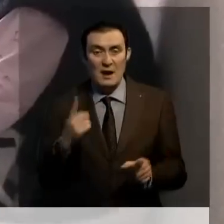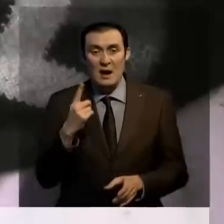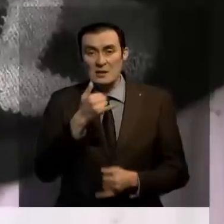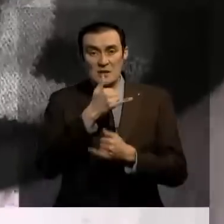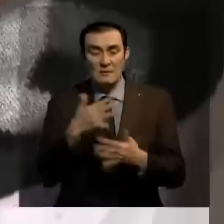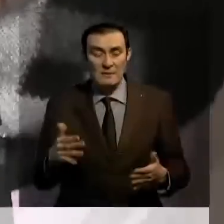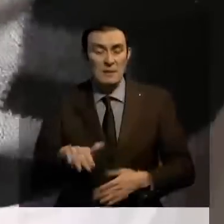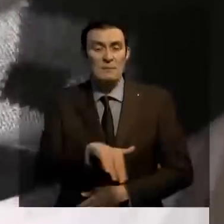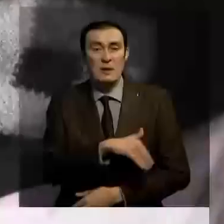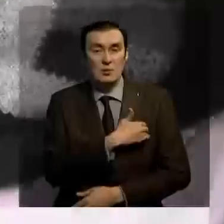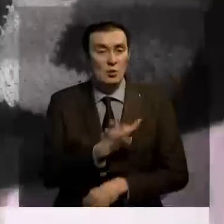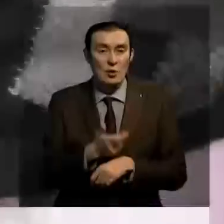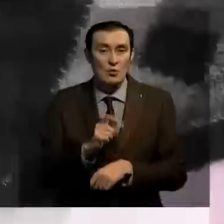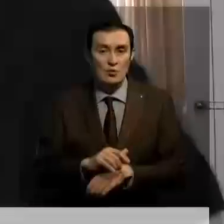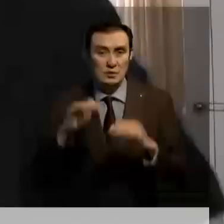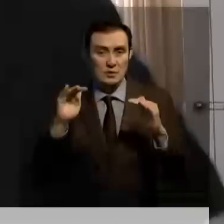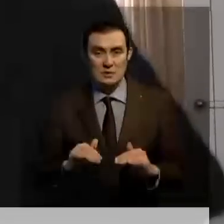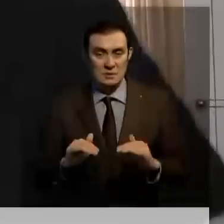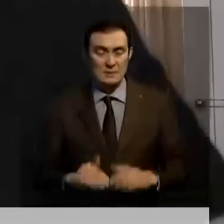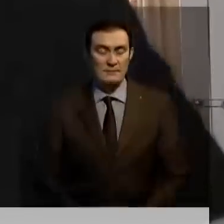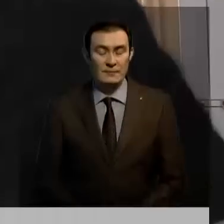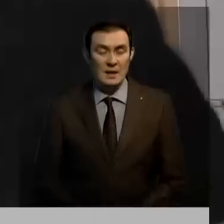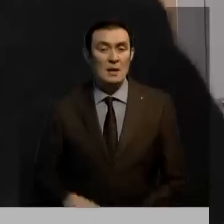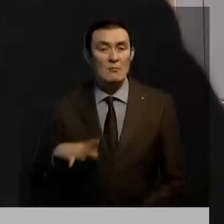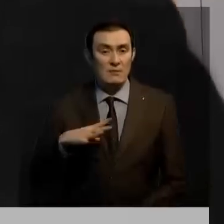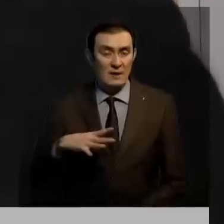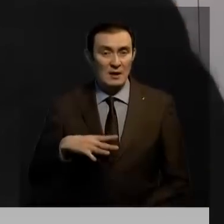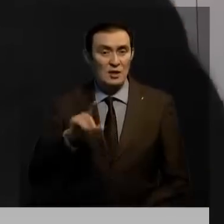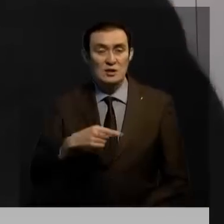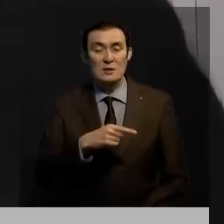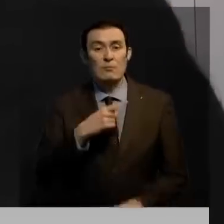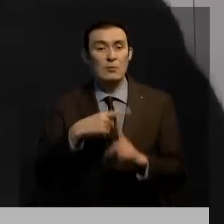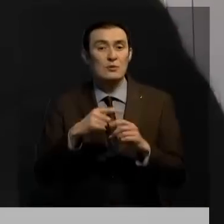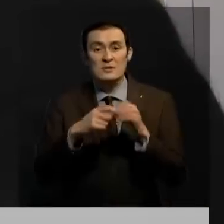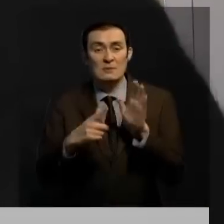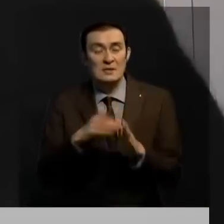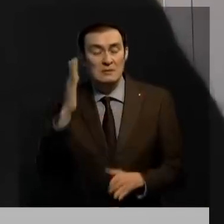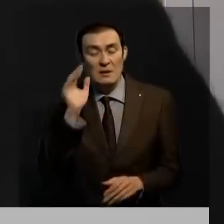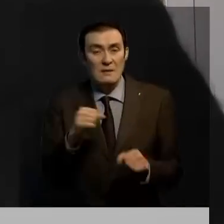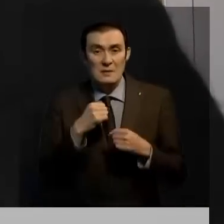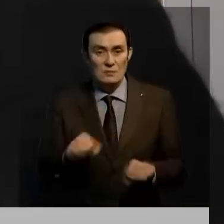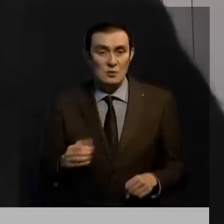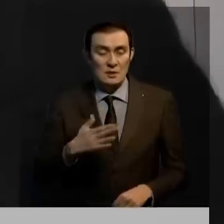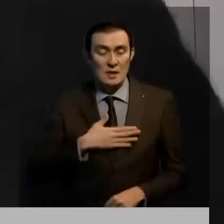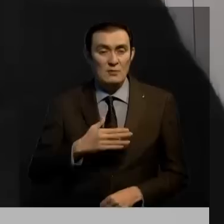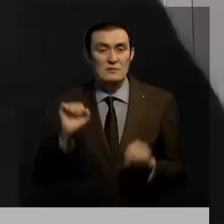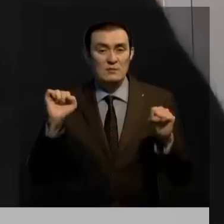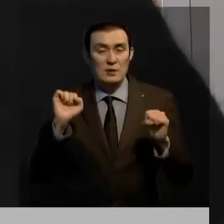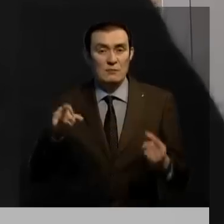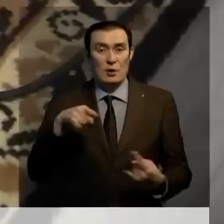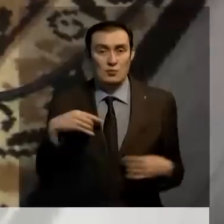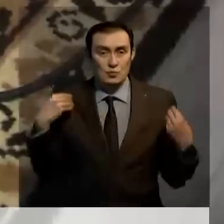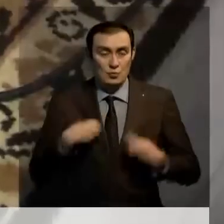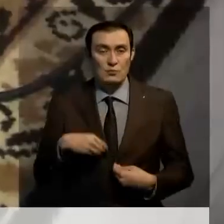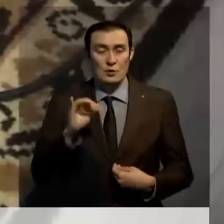справляется, температуры слишком низкие. Не доходило даже до 17. Спать невозможно, я сплю в спортивном костюме и